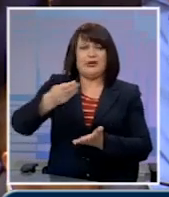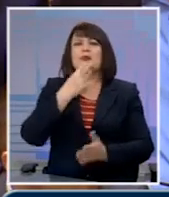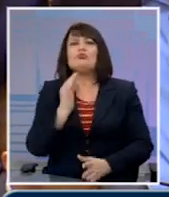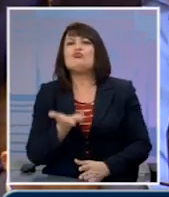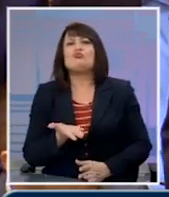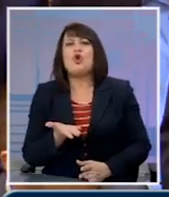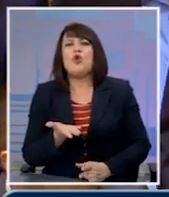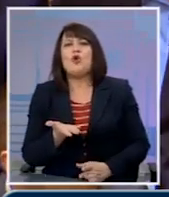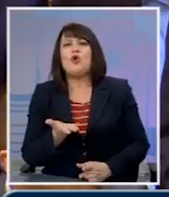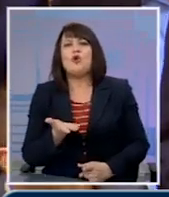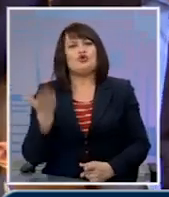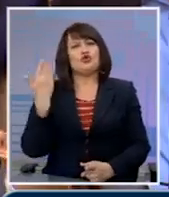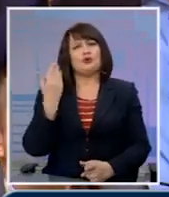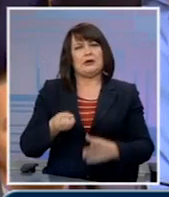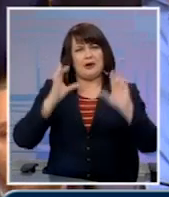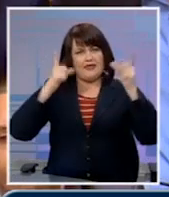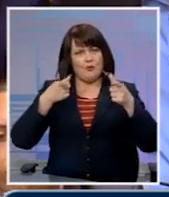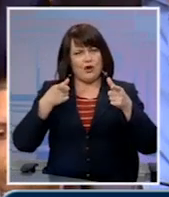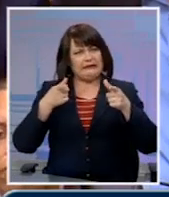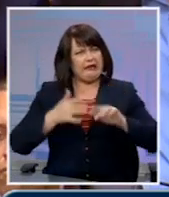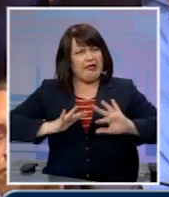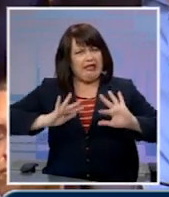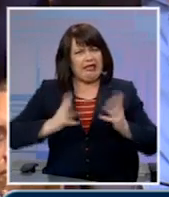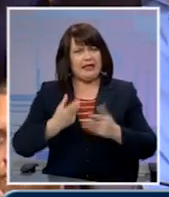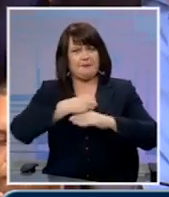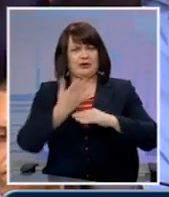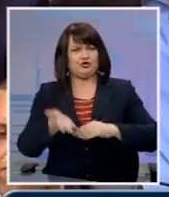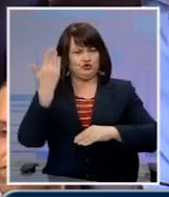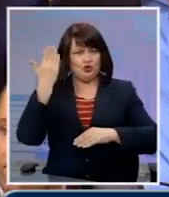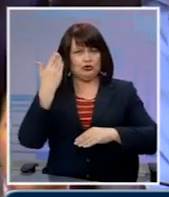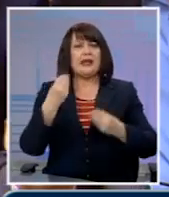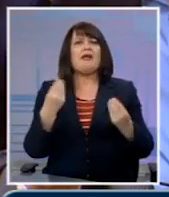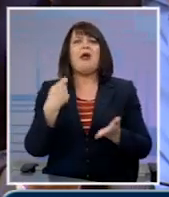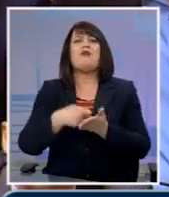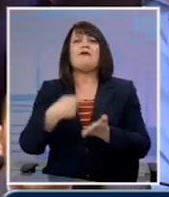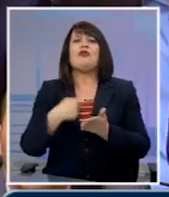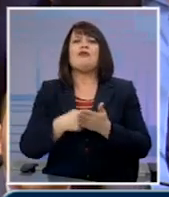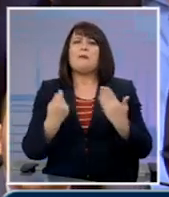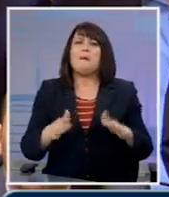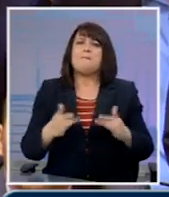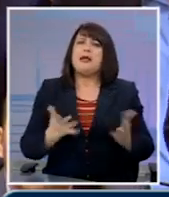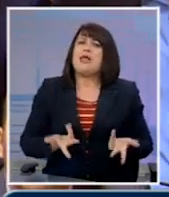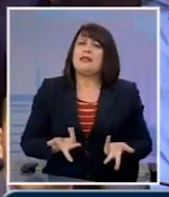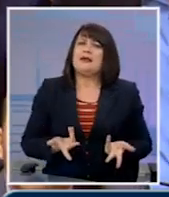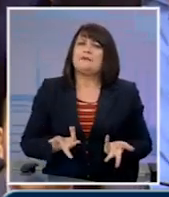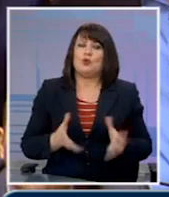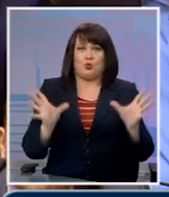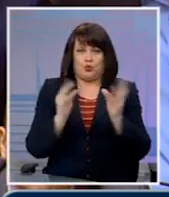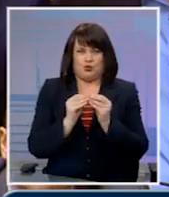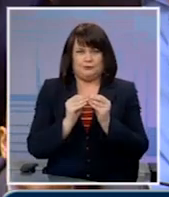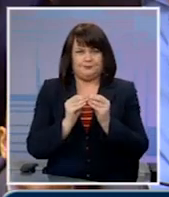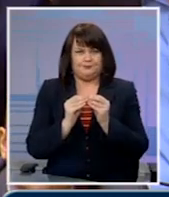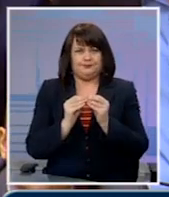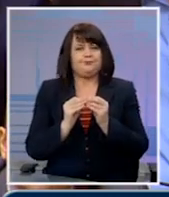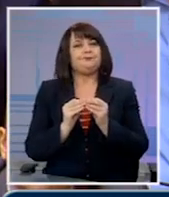πράγματι επί των ημερών της κυβερνήσεως νέας δημοκρατίας πασοκ εφαρμοζόταν συνολικά οι αμεσοι φόροι θα